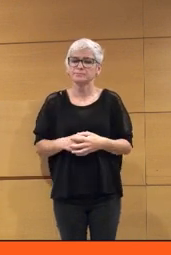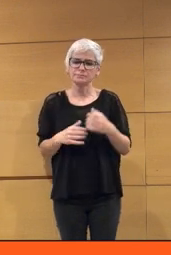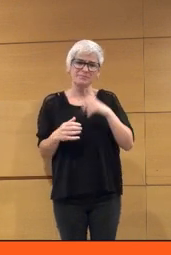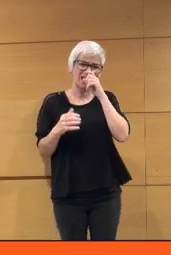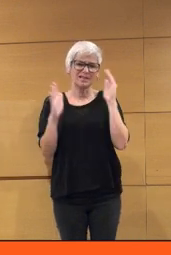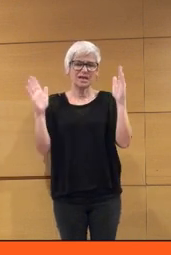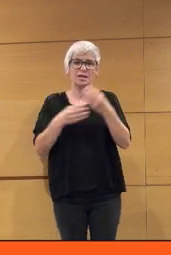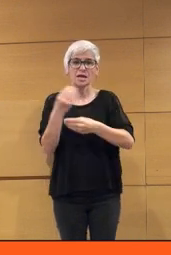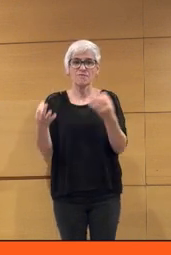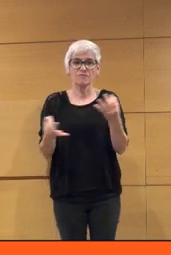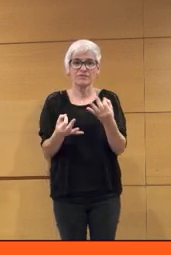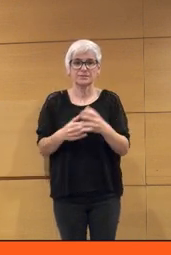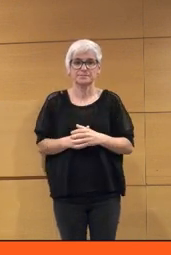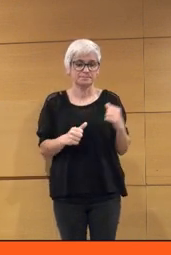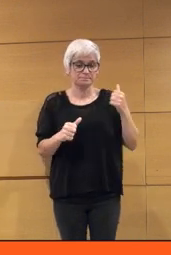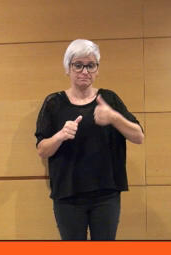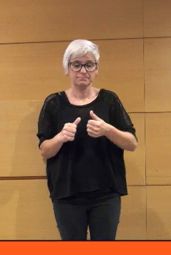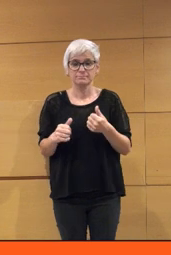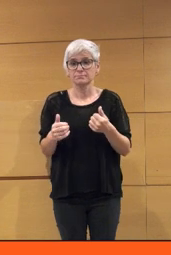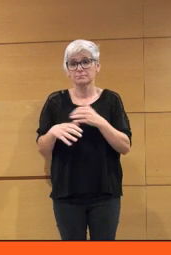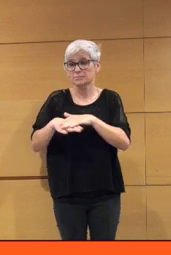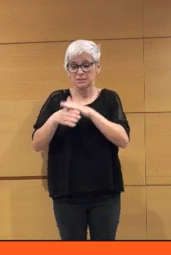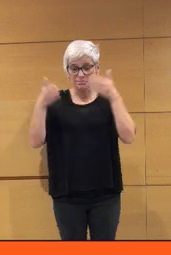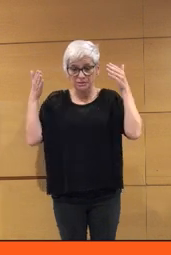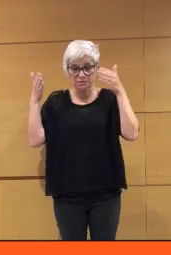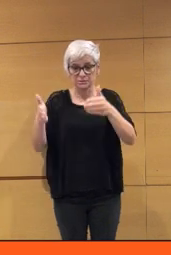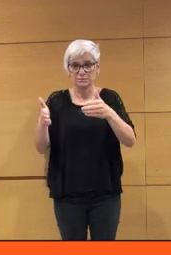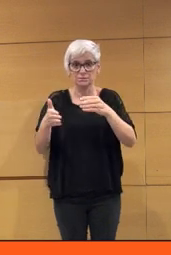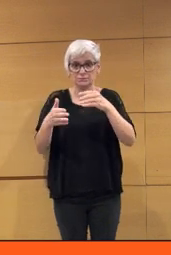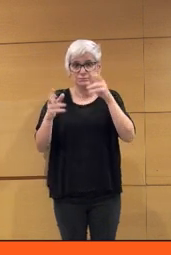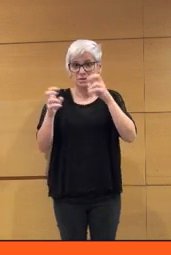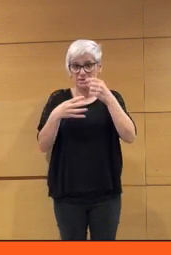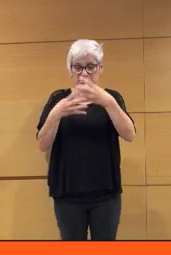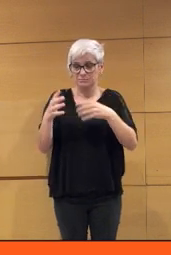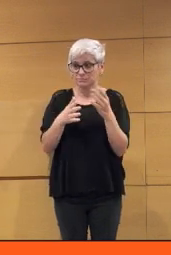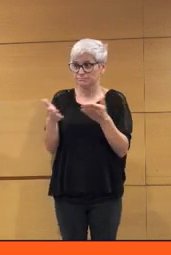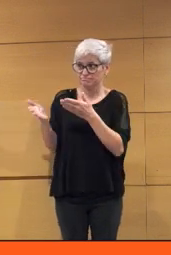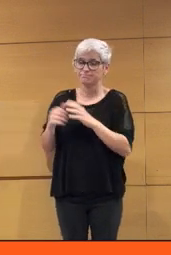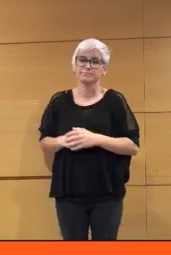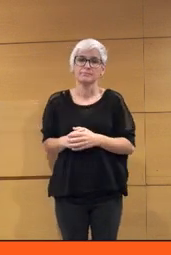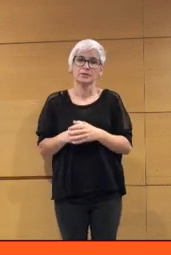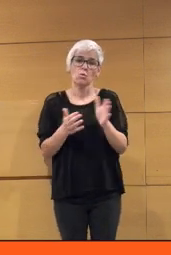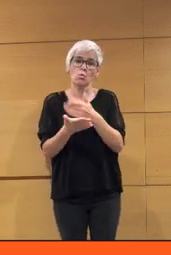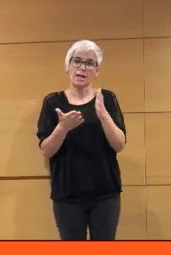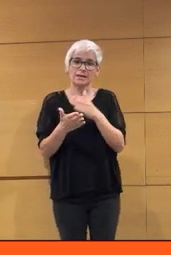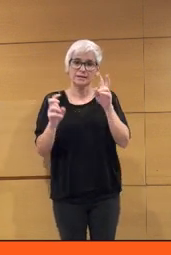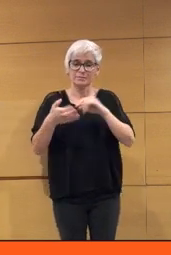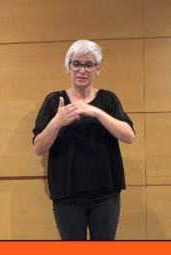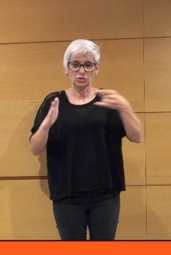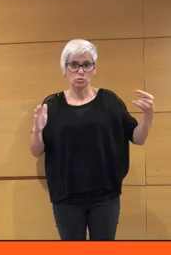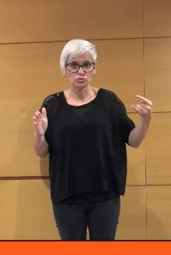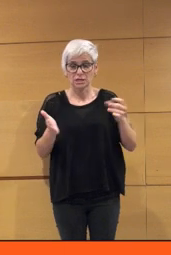any, que bàsicament s'ha centrat en els eixos següents. Hem fet un catàleg de tecnologies